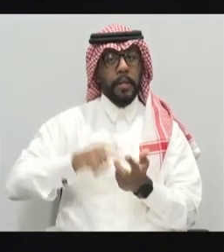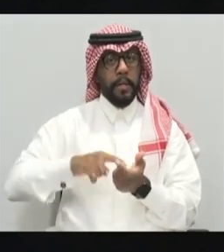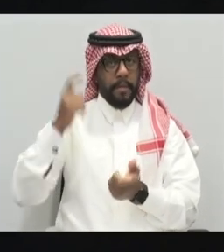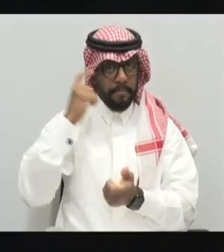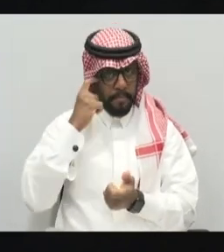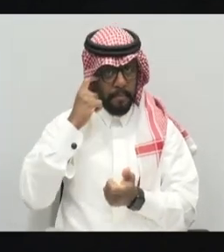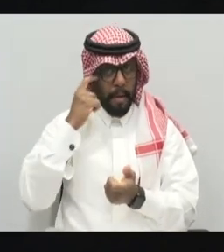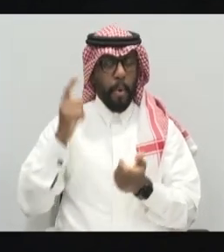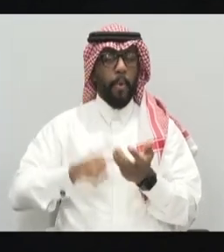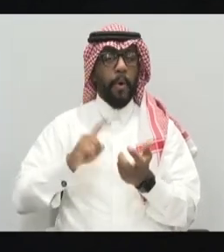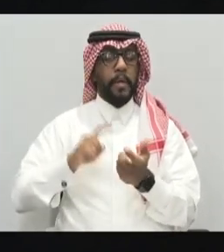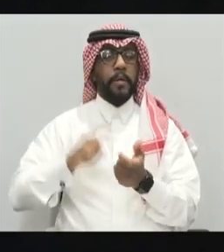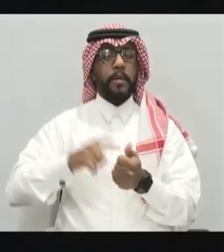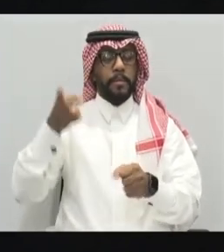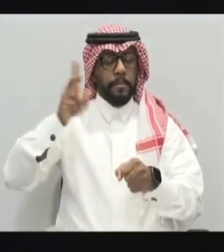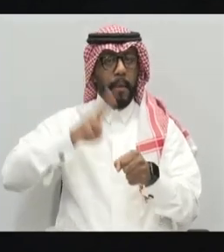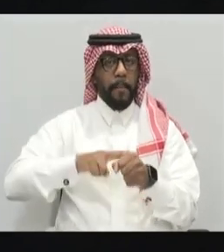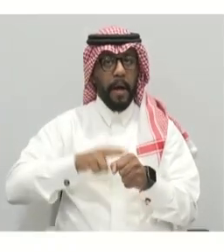الواجب والمراجعه